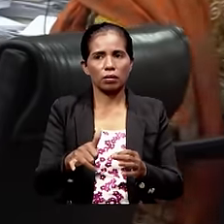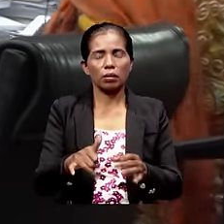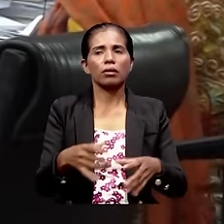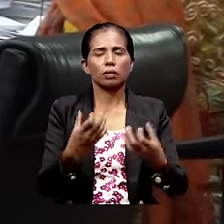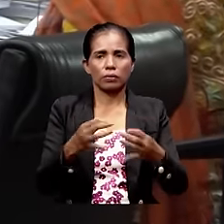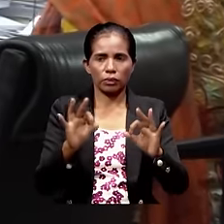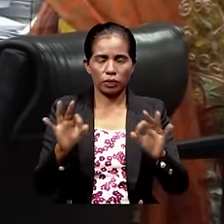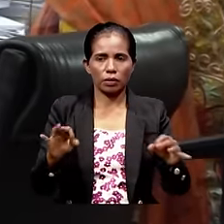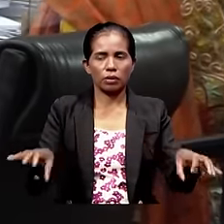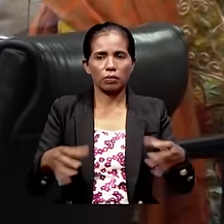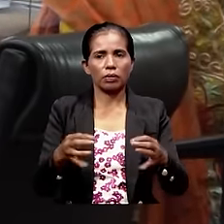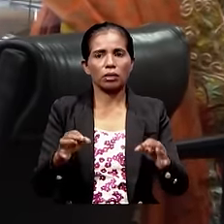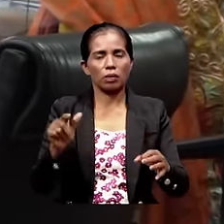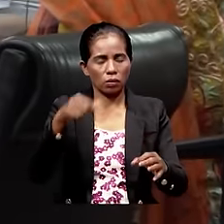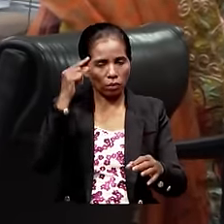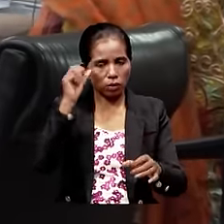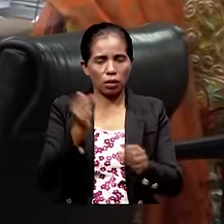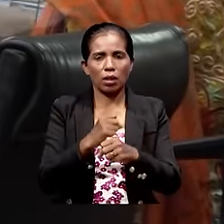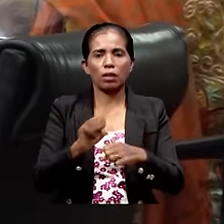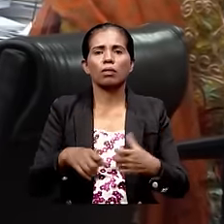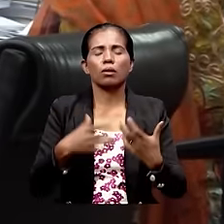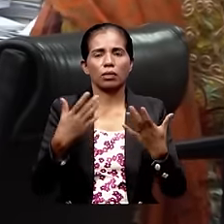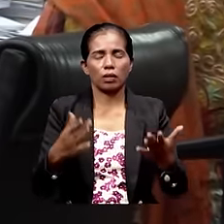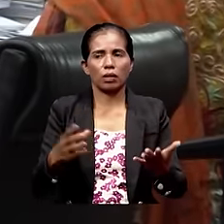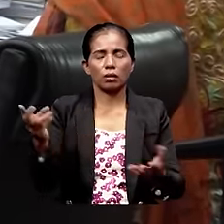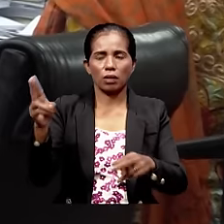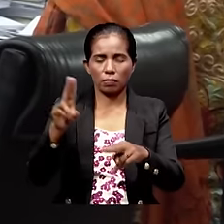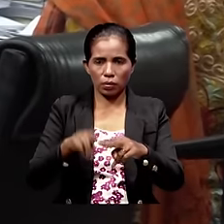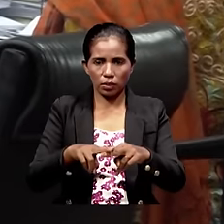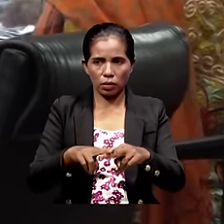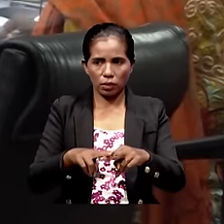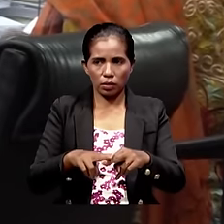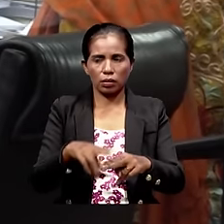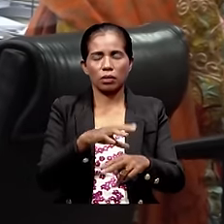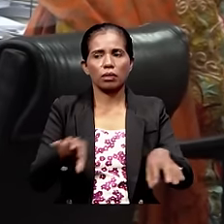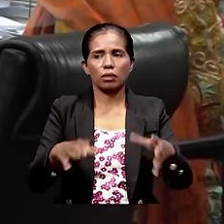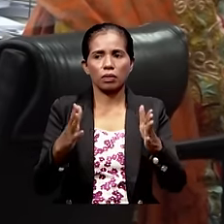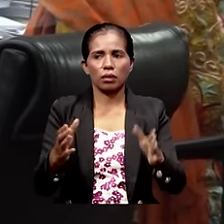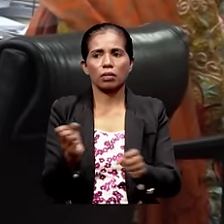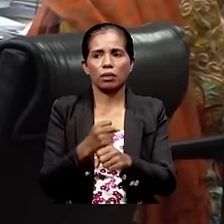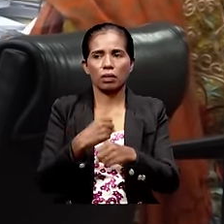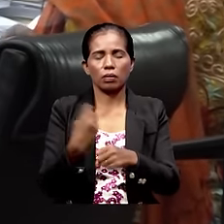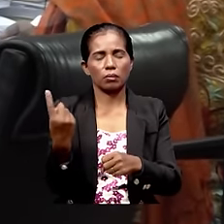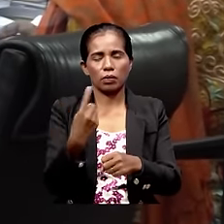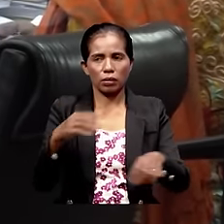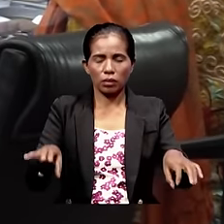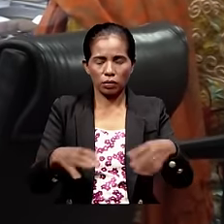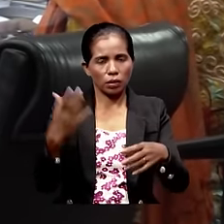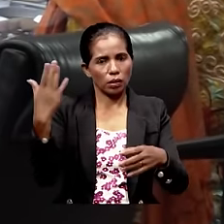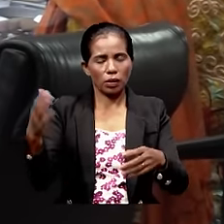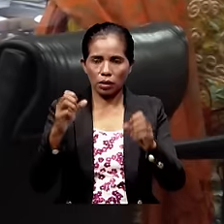ona guvernu halu plan halu sapara bele aumenta tan renova tan sirne kontratu o selai halu sira sai permanente para tu sirbiu sen ba para